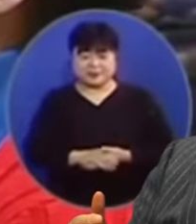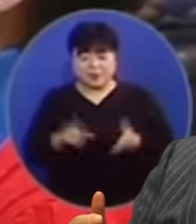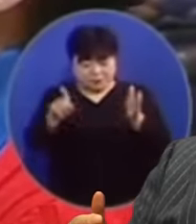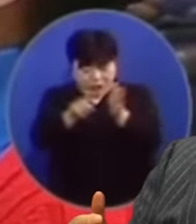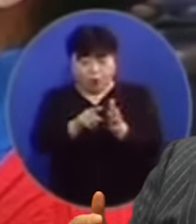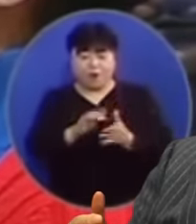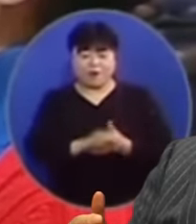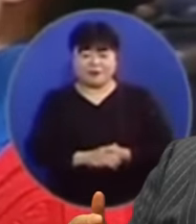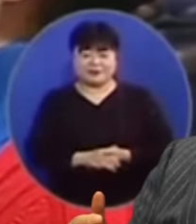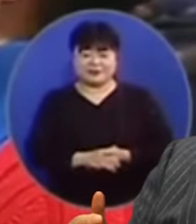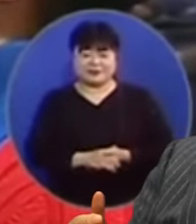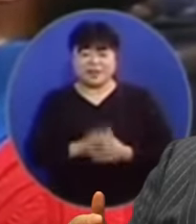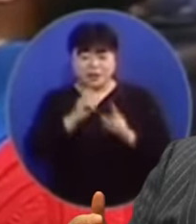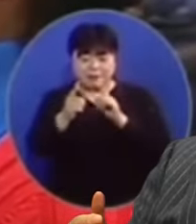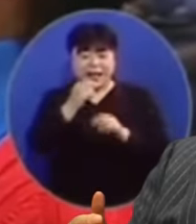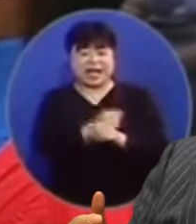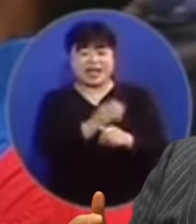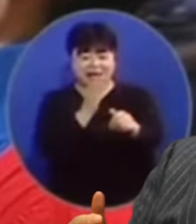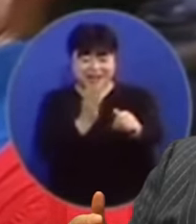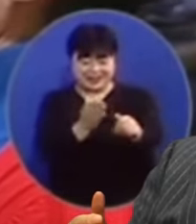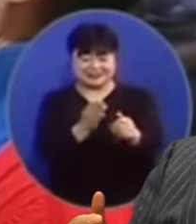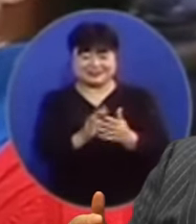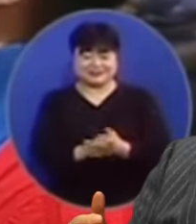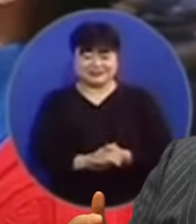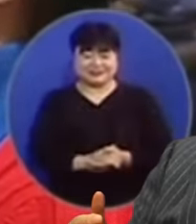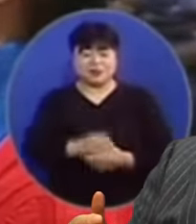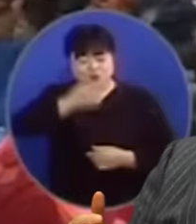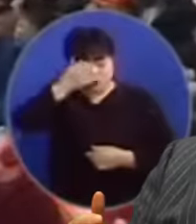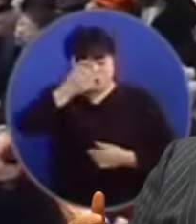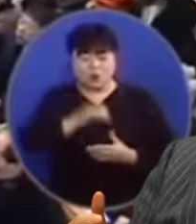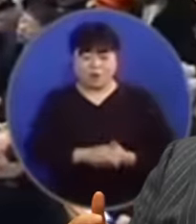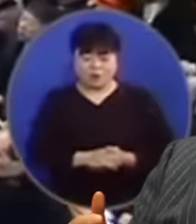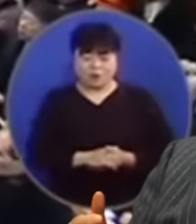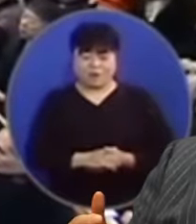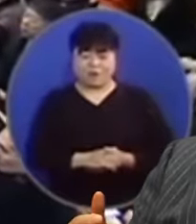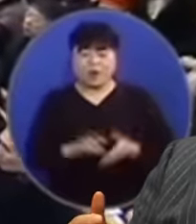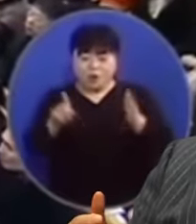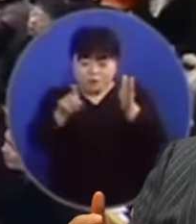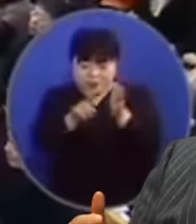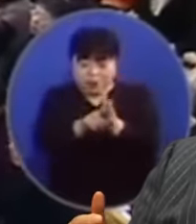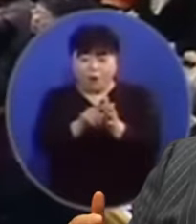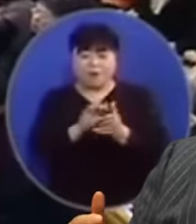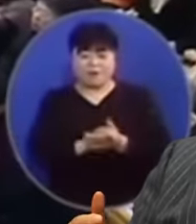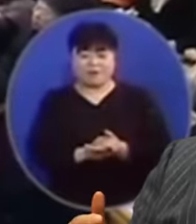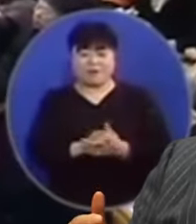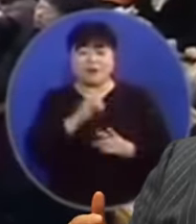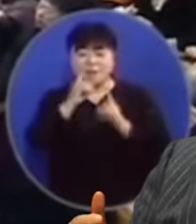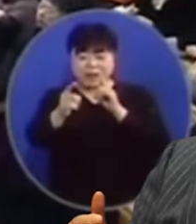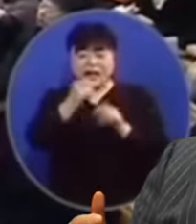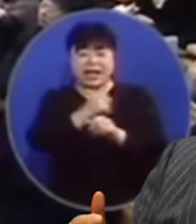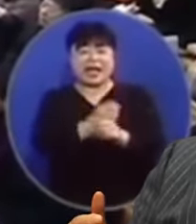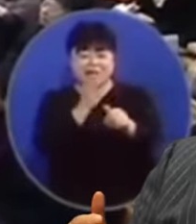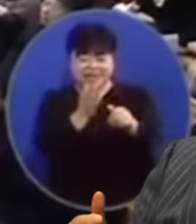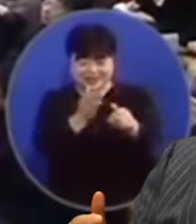믿고 말하라. 꿈꾸고 믿고